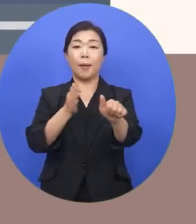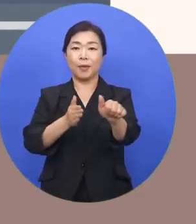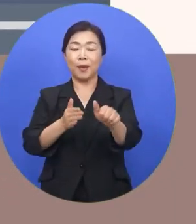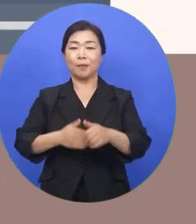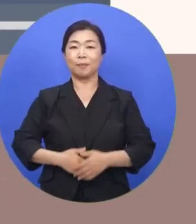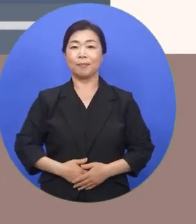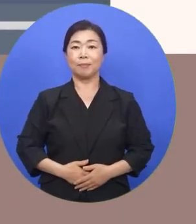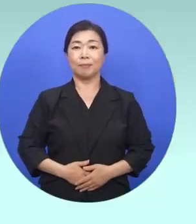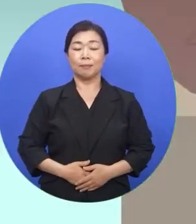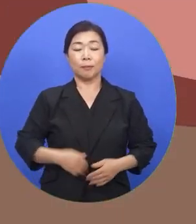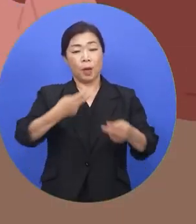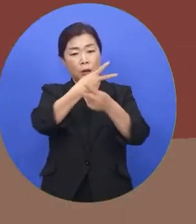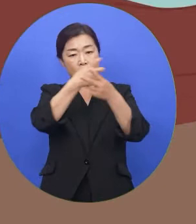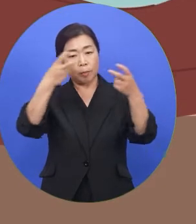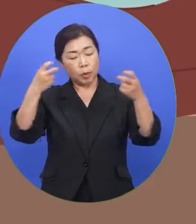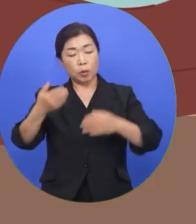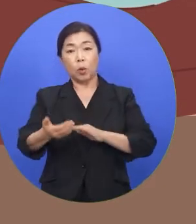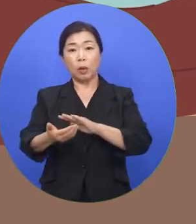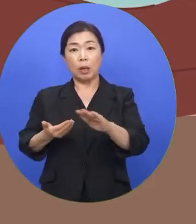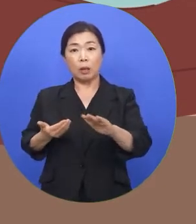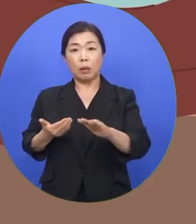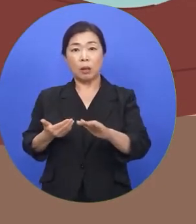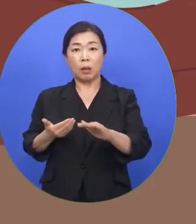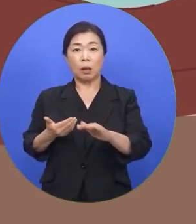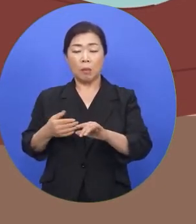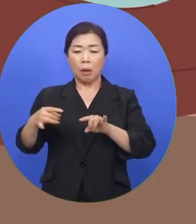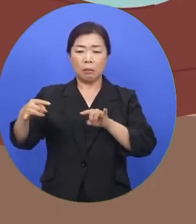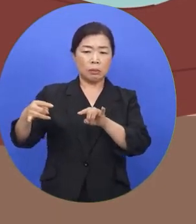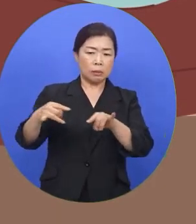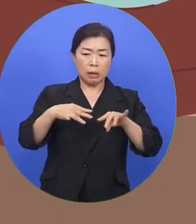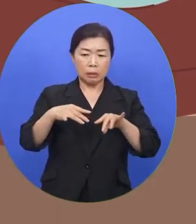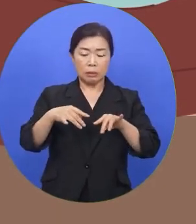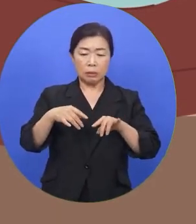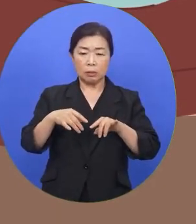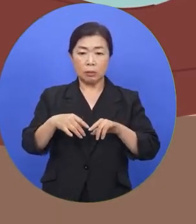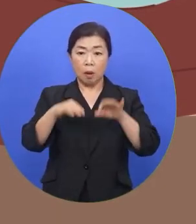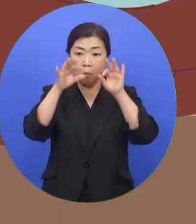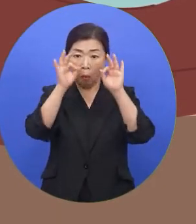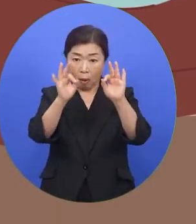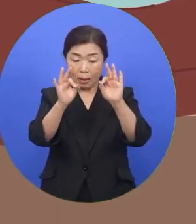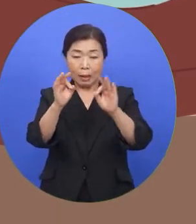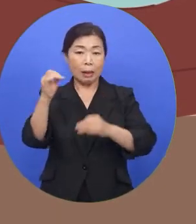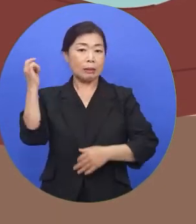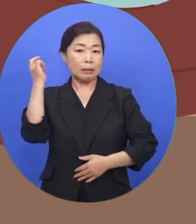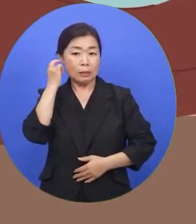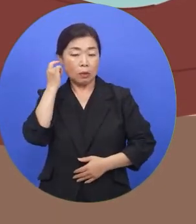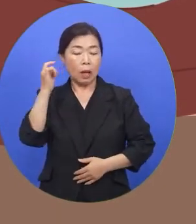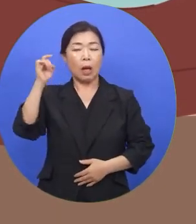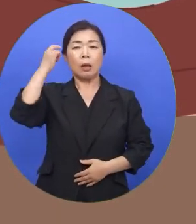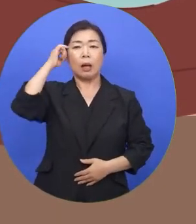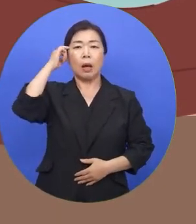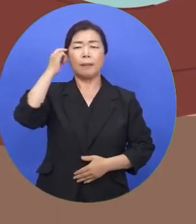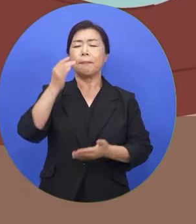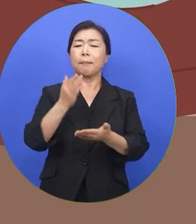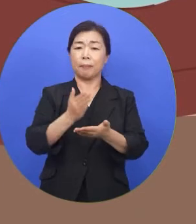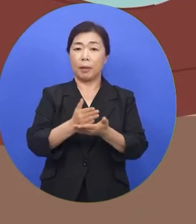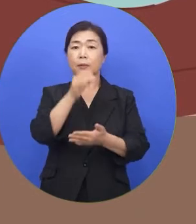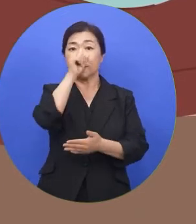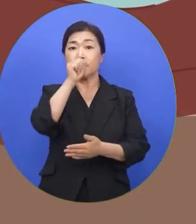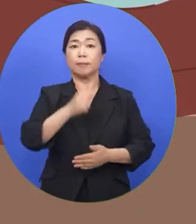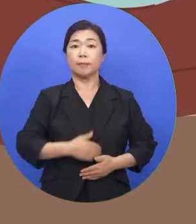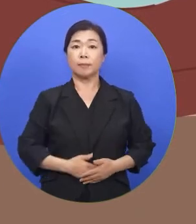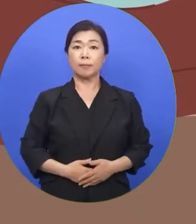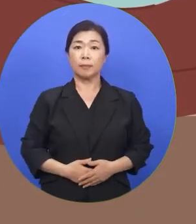바꿔보세요. 잠들기 전에는 자극이 될 수 있는 것을 보거나 듣거나 생각하는 것을 피하는